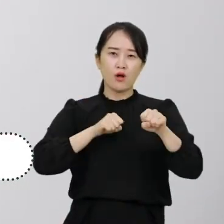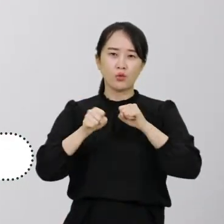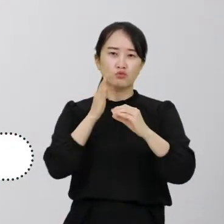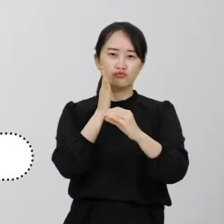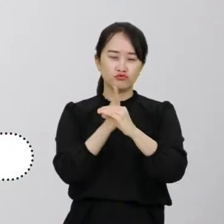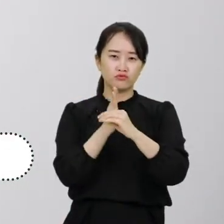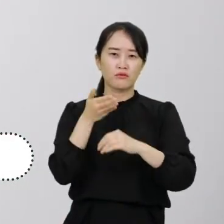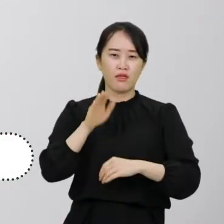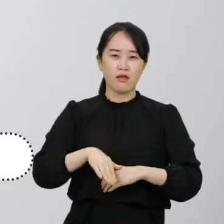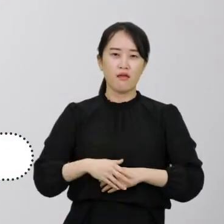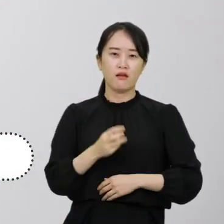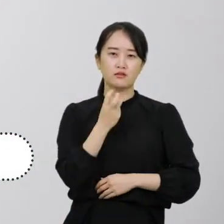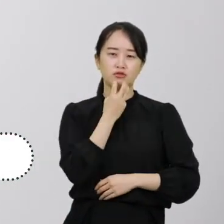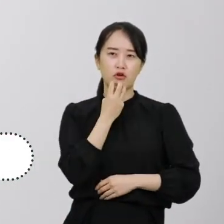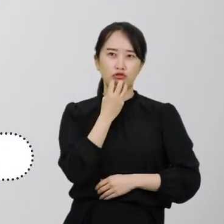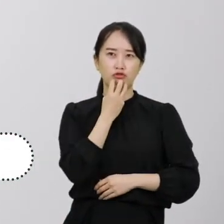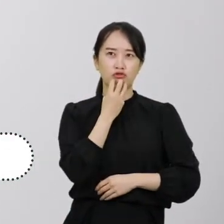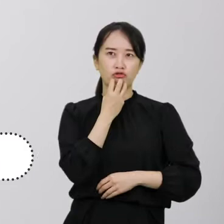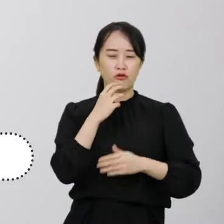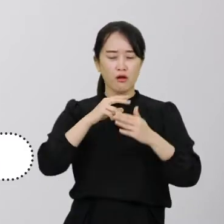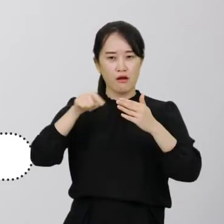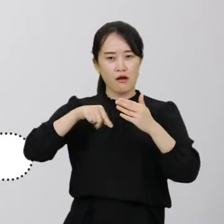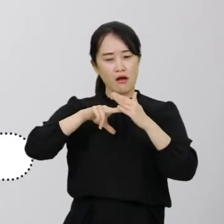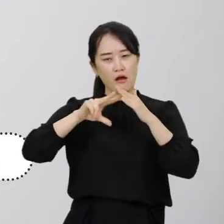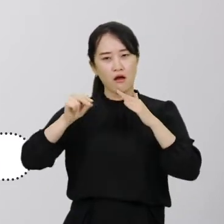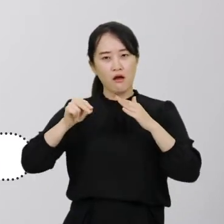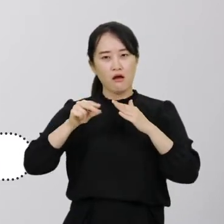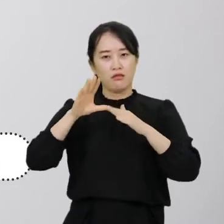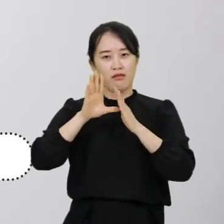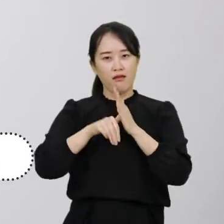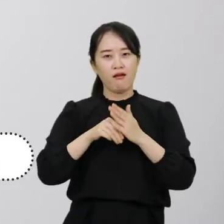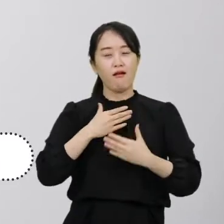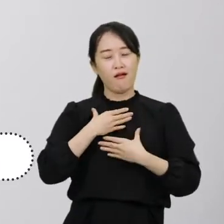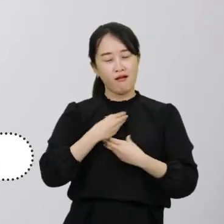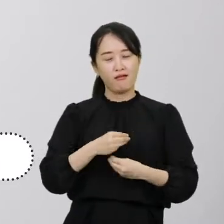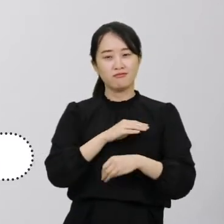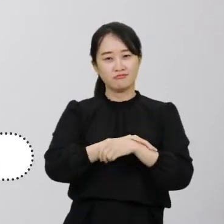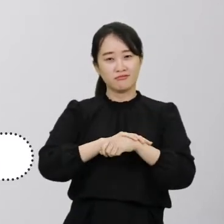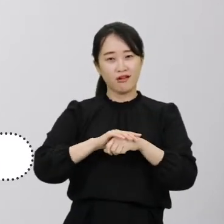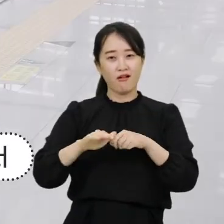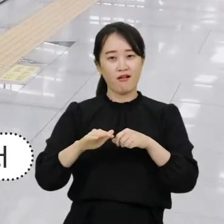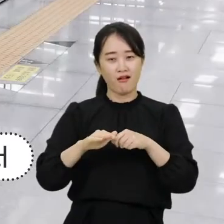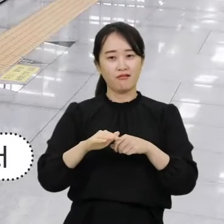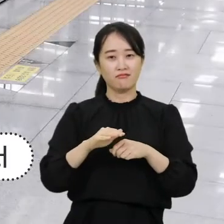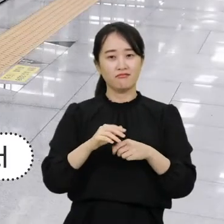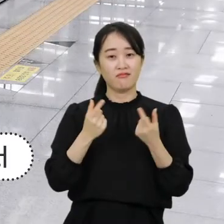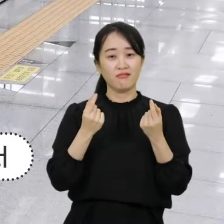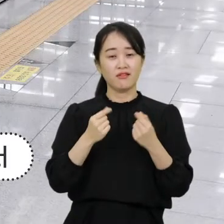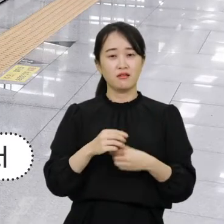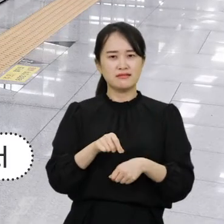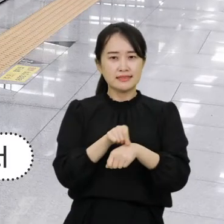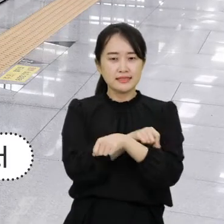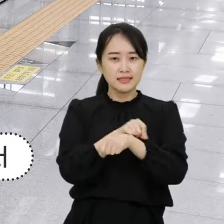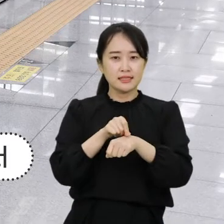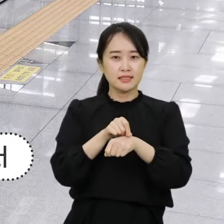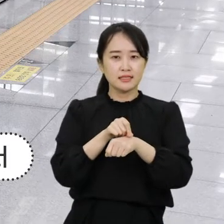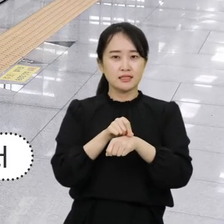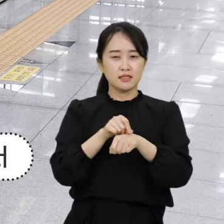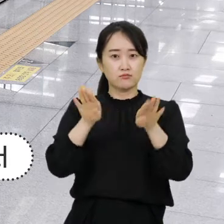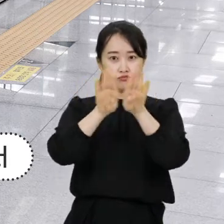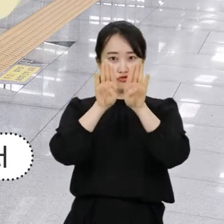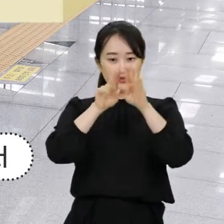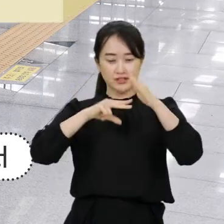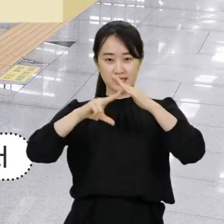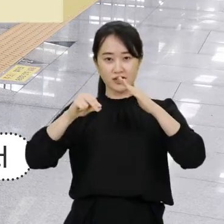많이 하는데요. 서울에 있는 지하철을 탈 때 굉장히 안전하게 잘 개설이 돼 있어요. 특히 우리가